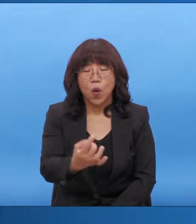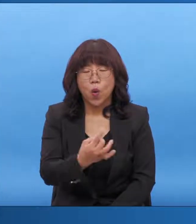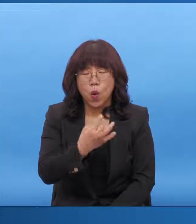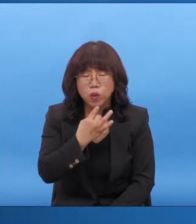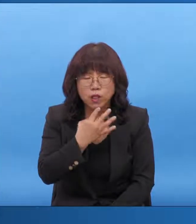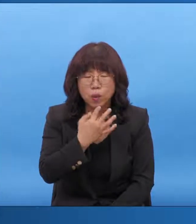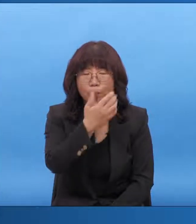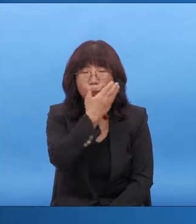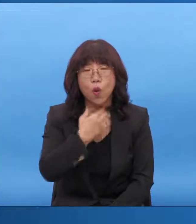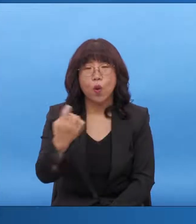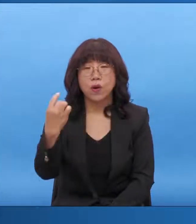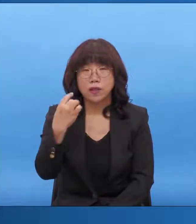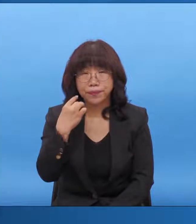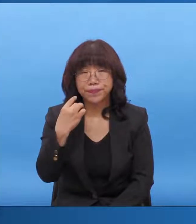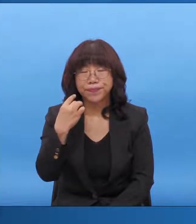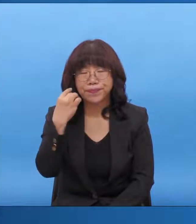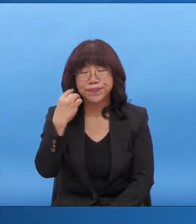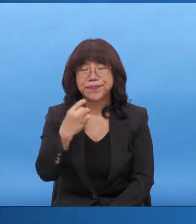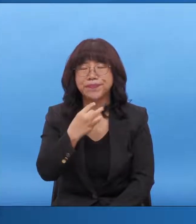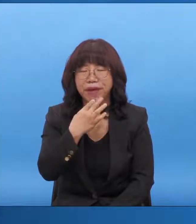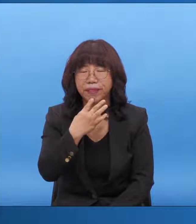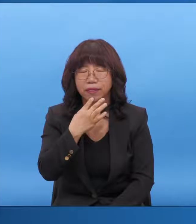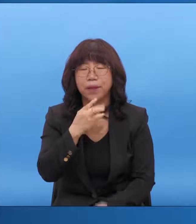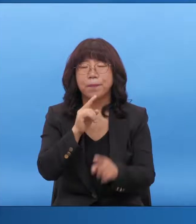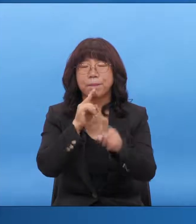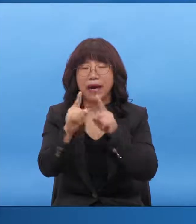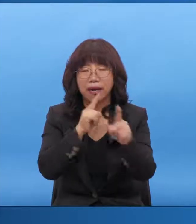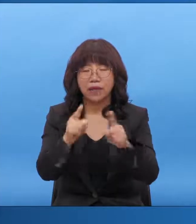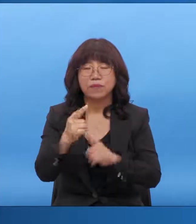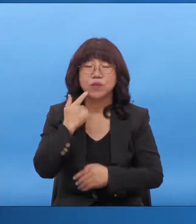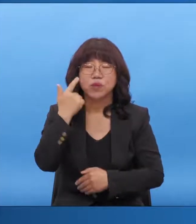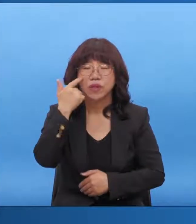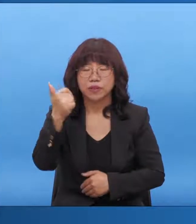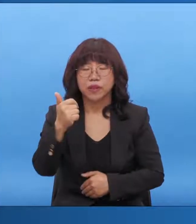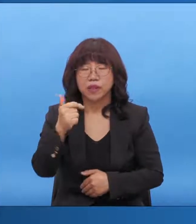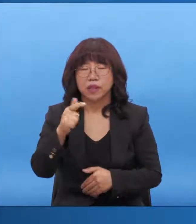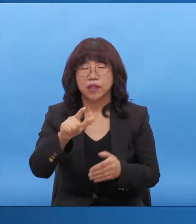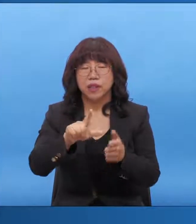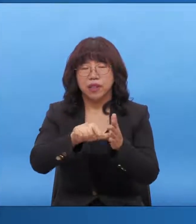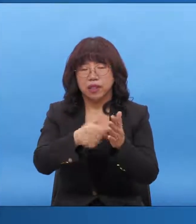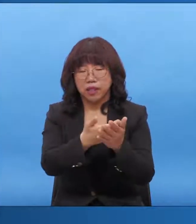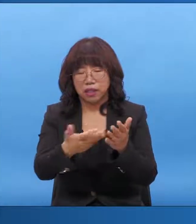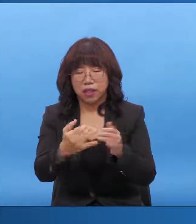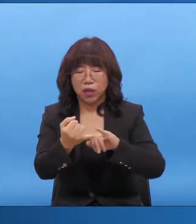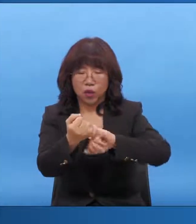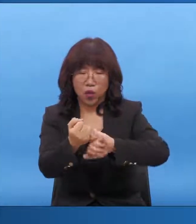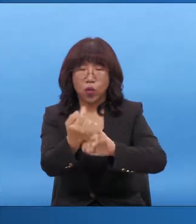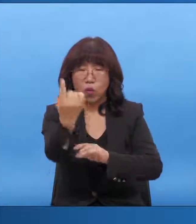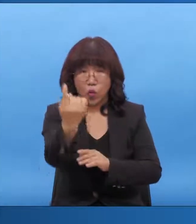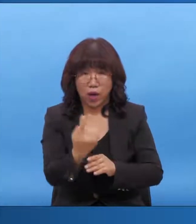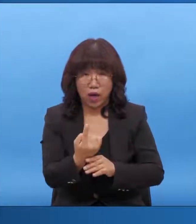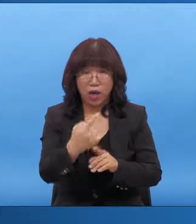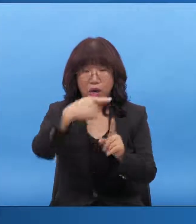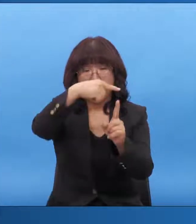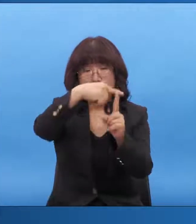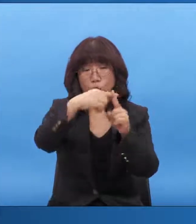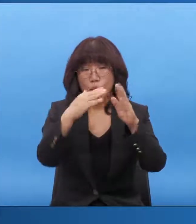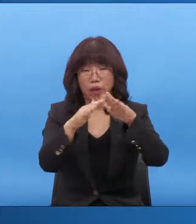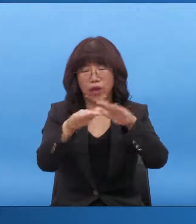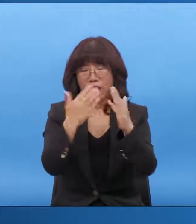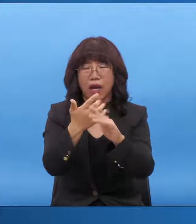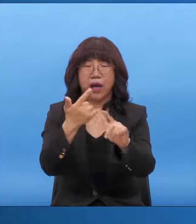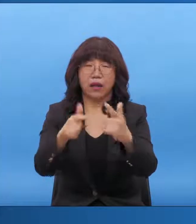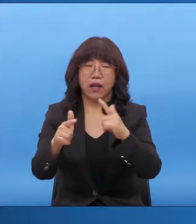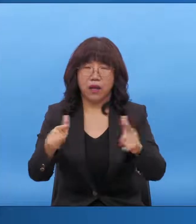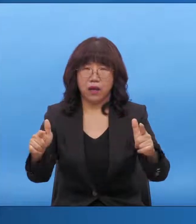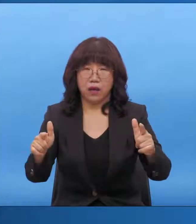now, an important age will come for all these pastors that only preach only gospel. 제가 교회가 교회 나름이지 앞으로 교회들은